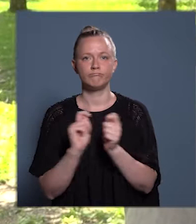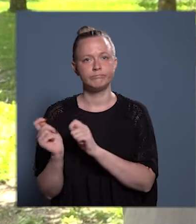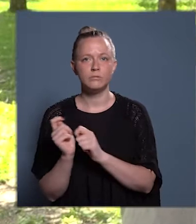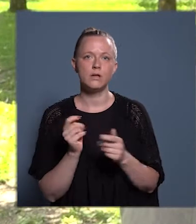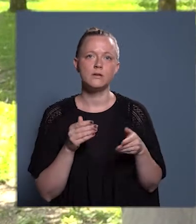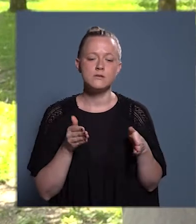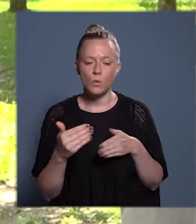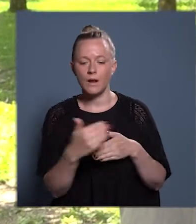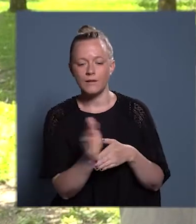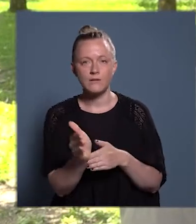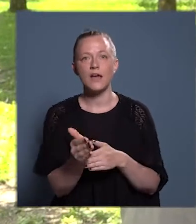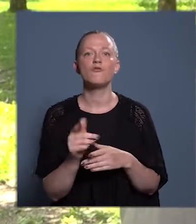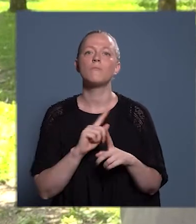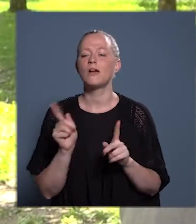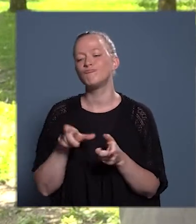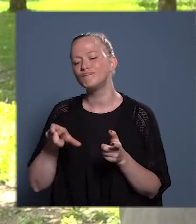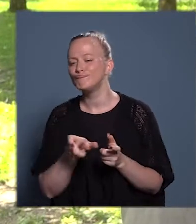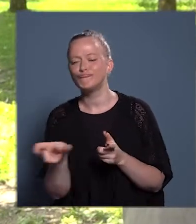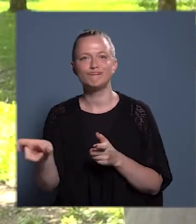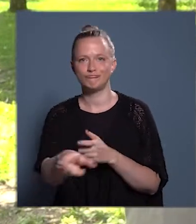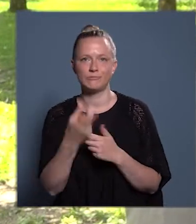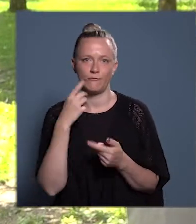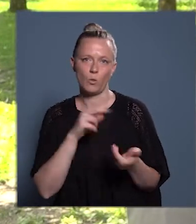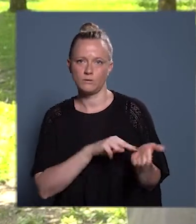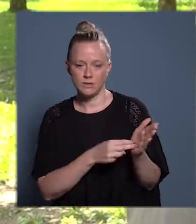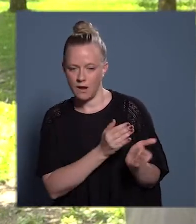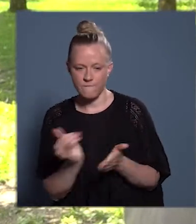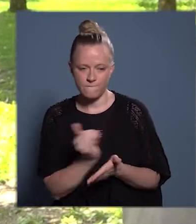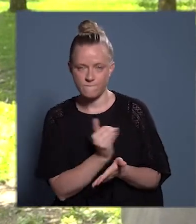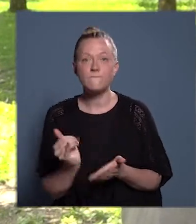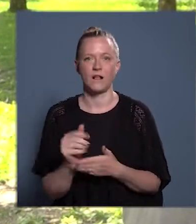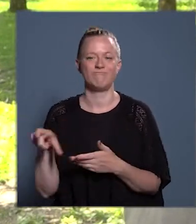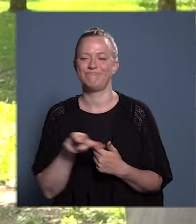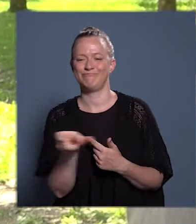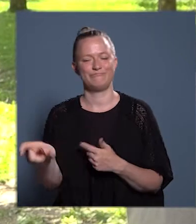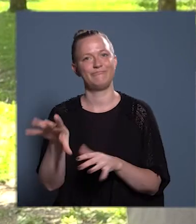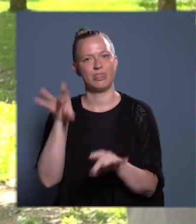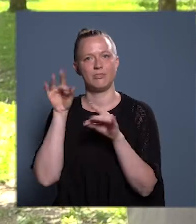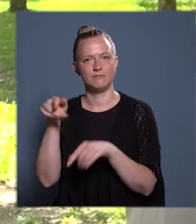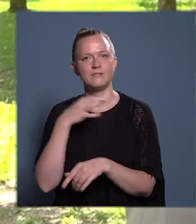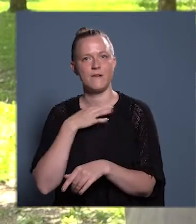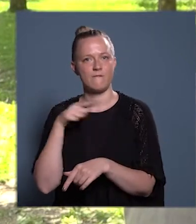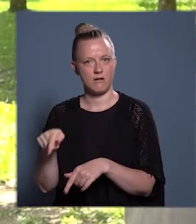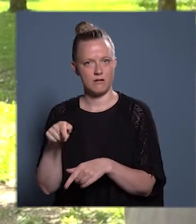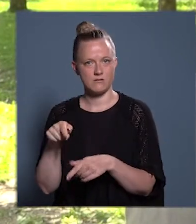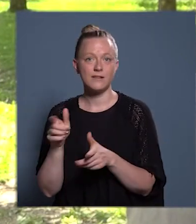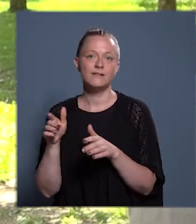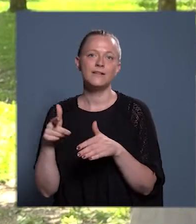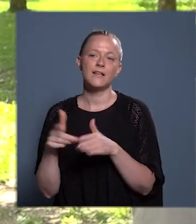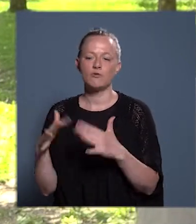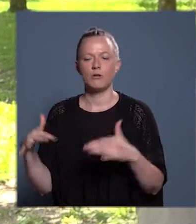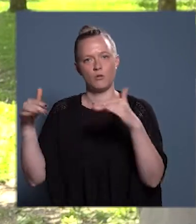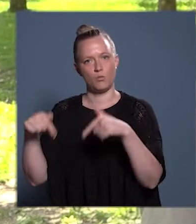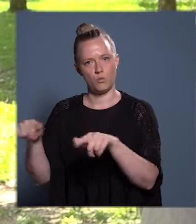vezetett, és egy ilyen szép kacskaringósan vezetett. És a kacskaringósra szavazott a képviselőtestület, de a burkolattól